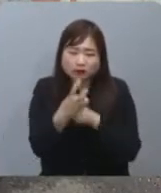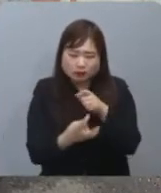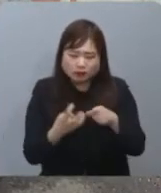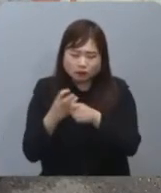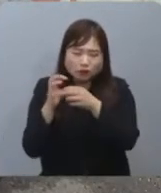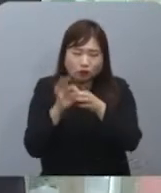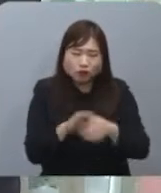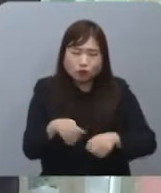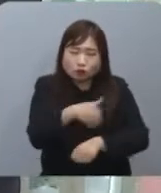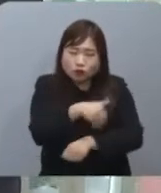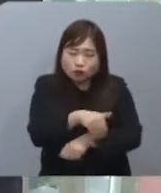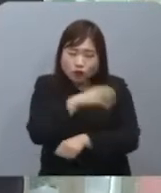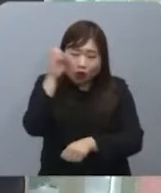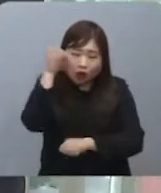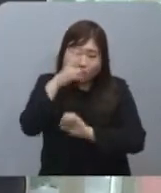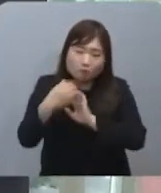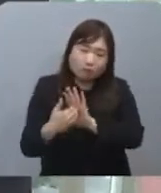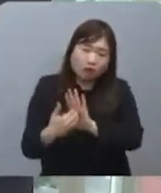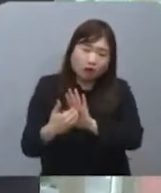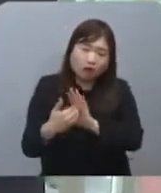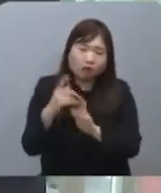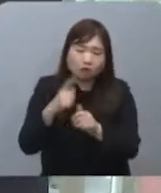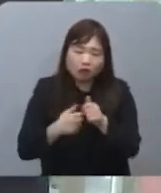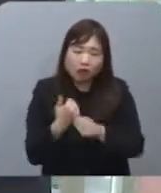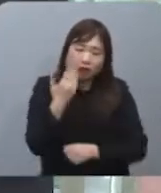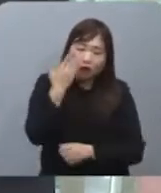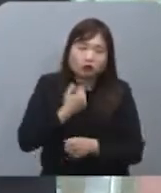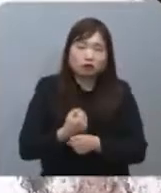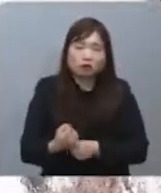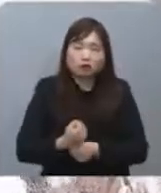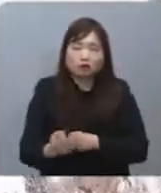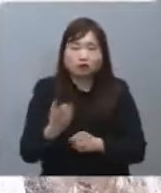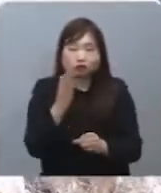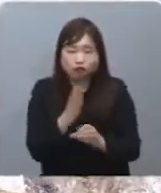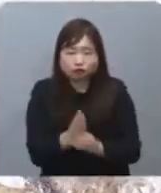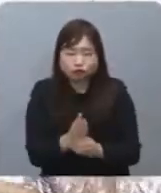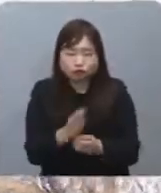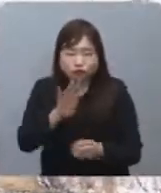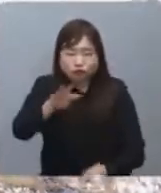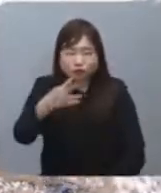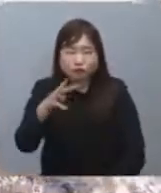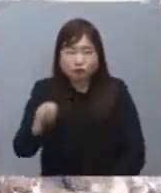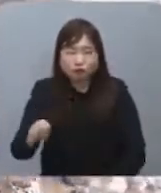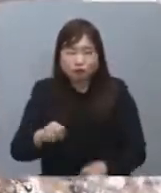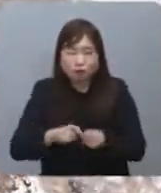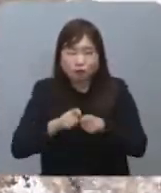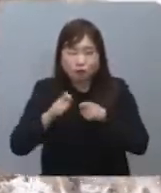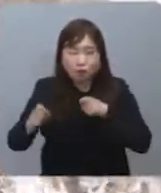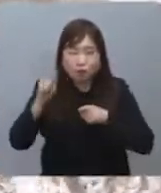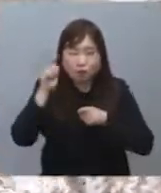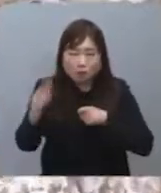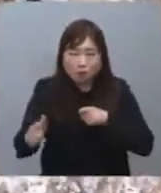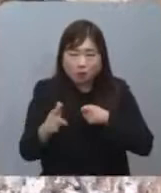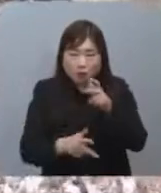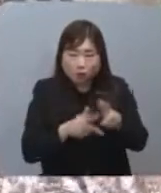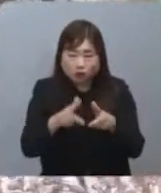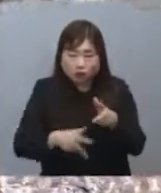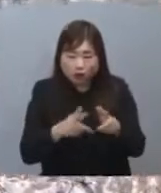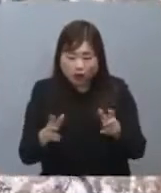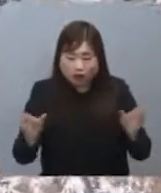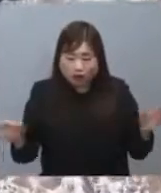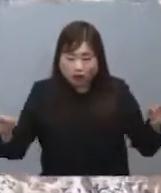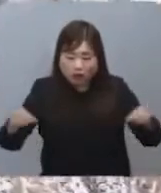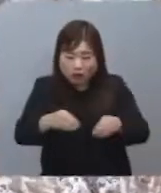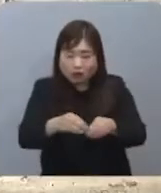도로가 갑자기 막히자 주민들은 당혹해 하고 있습니다 4 100여 미터나 떨어진 한 공장 앞뒤로 난 대체